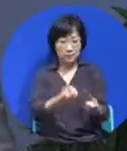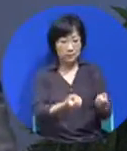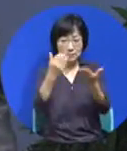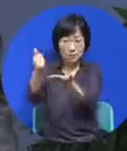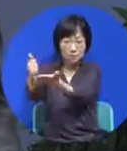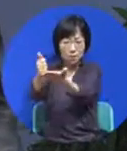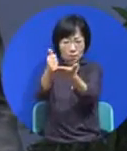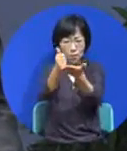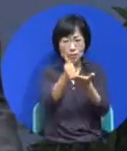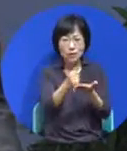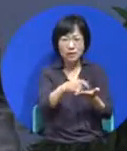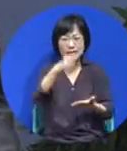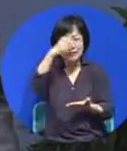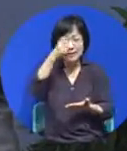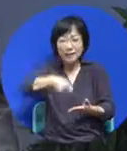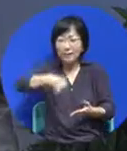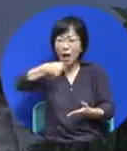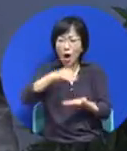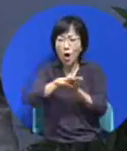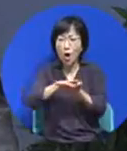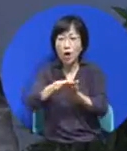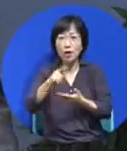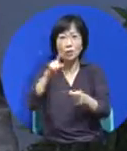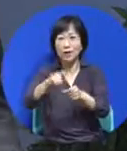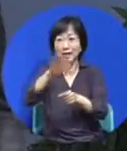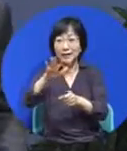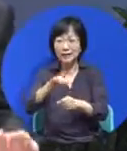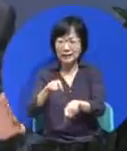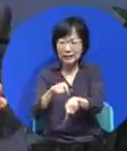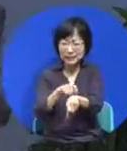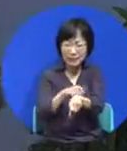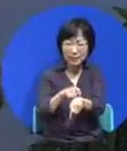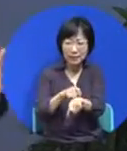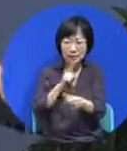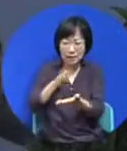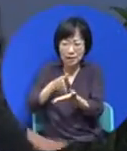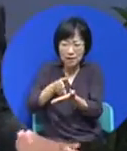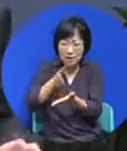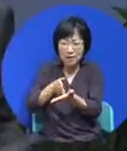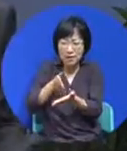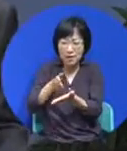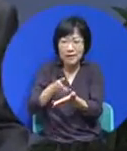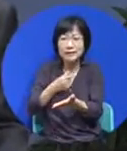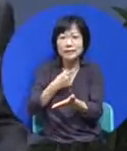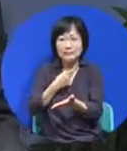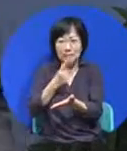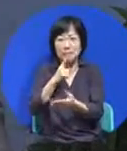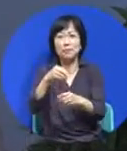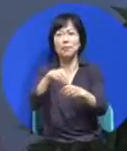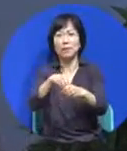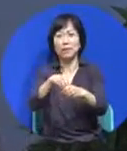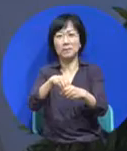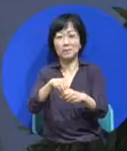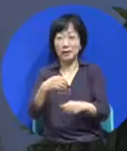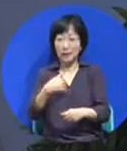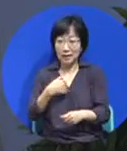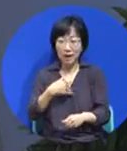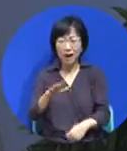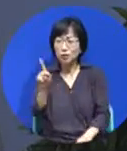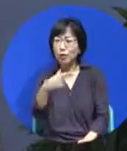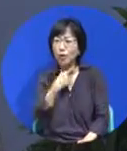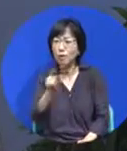to banquets, it's not just to have a meal, but there is a reason behind that. 그 왕이 가서 이제 이게 또 잔치를 참석했는데 묻잖아요. 다시 뭐